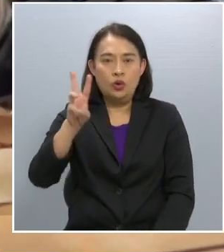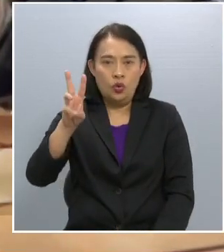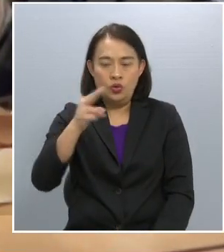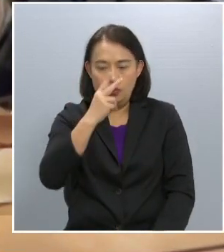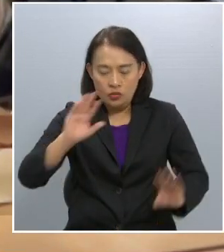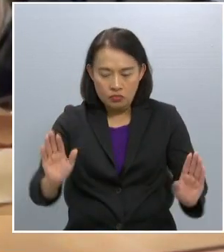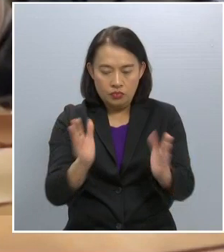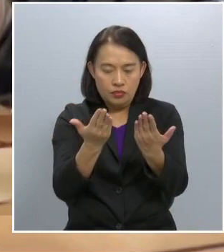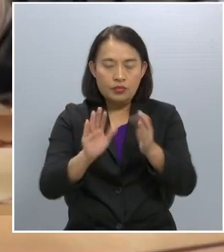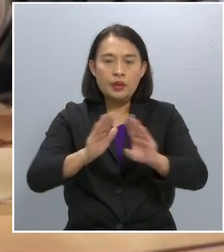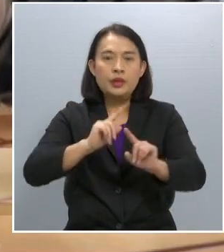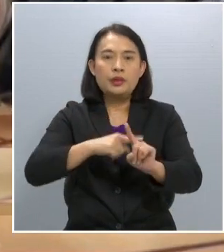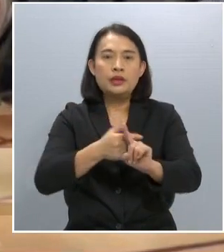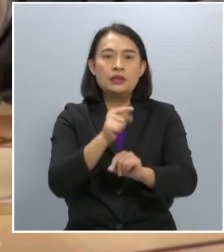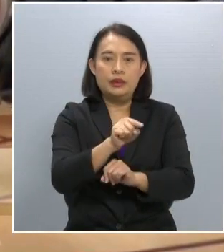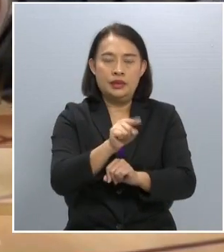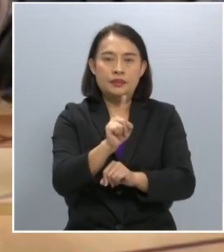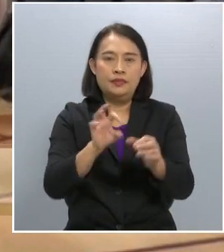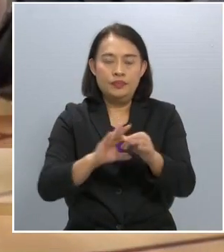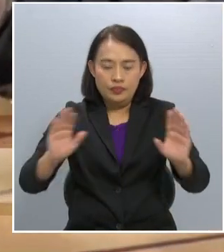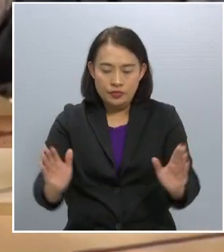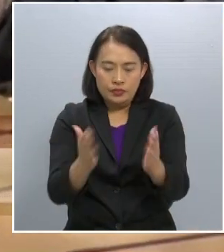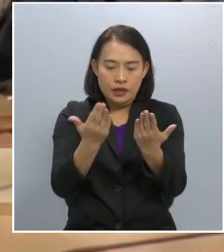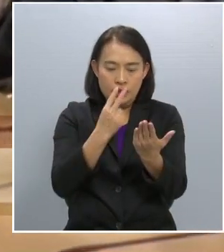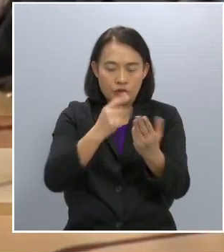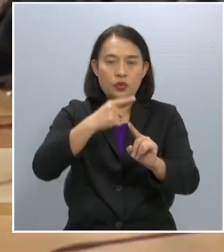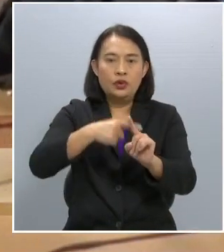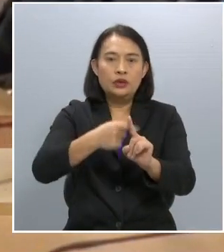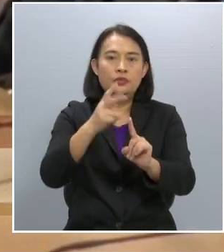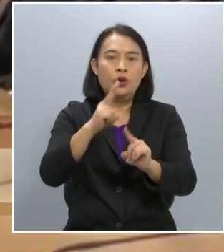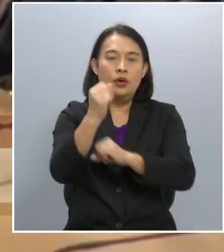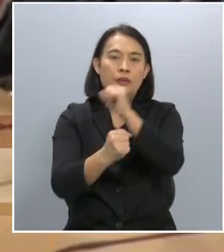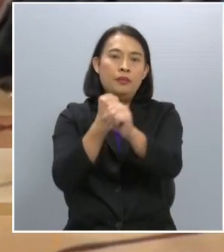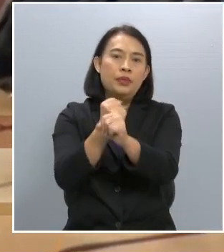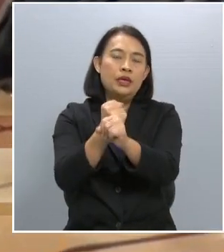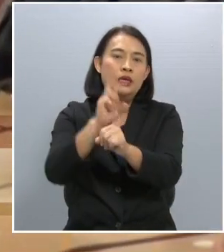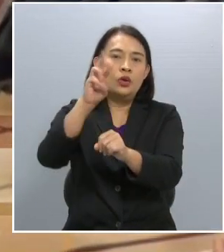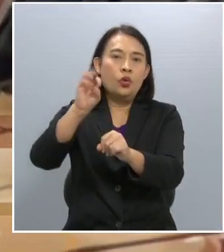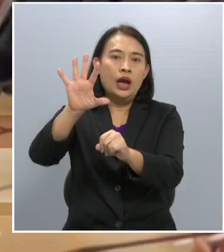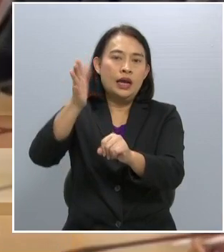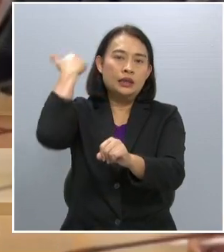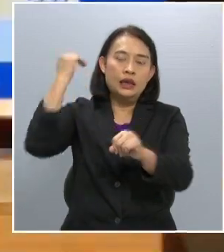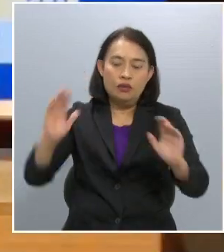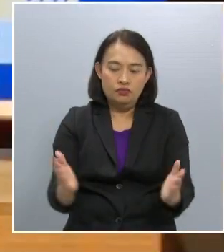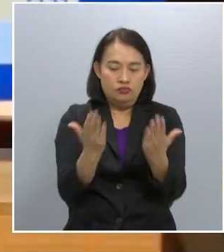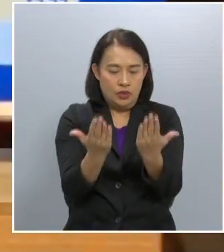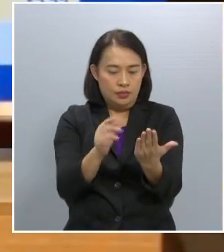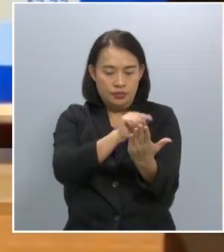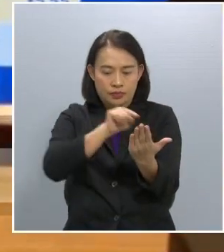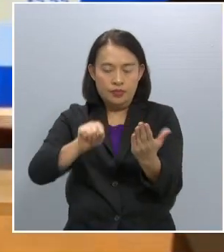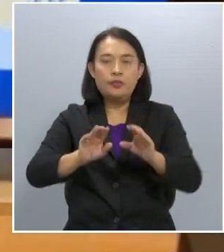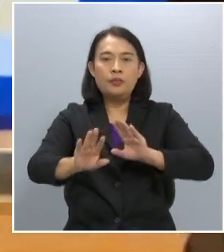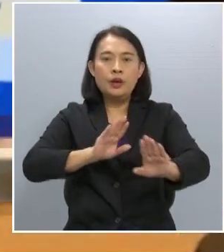เดือนพฤศจิกายนและเทียบกับเดือนธันวาคมปีที่แล้วอ่าปี 65เรียกว่าเทียบกันปีต่อปีลด